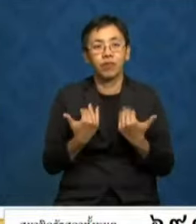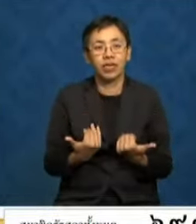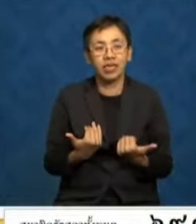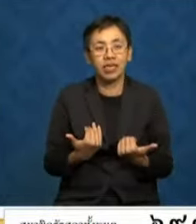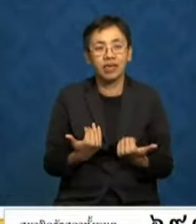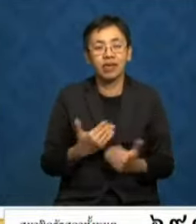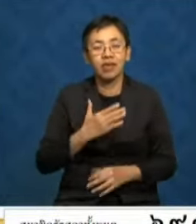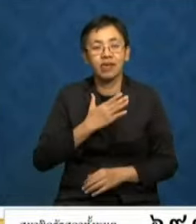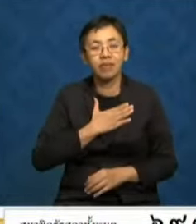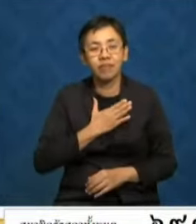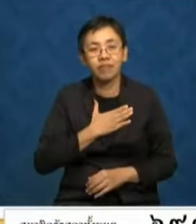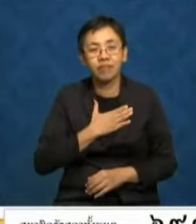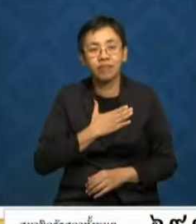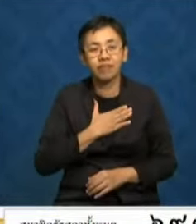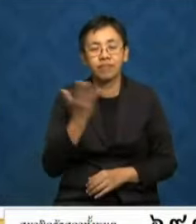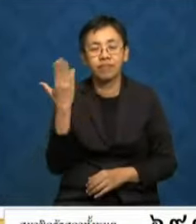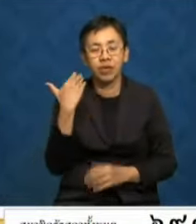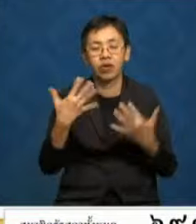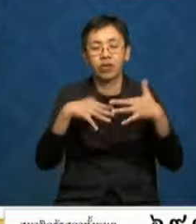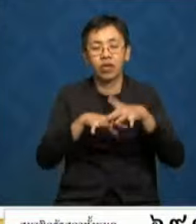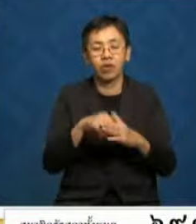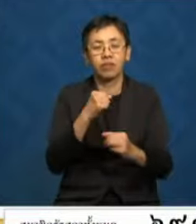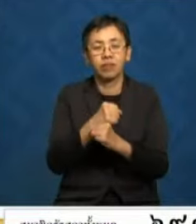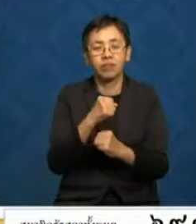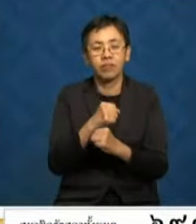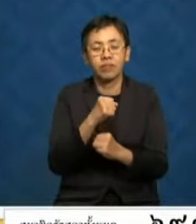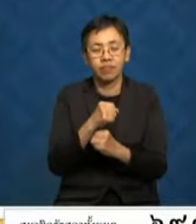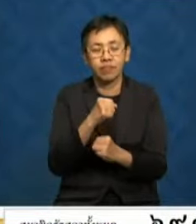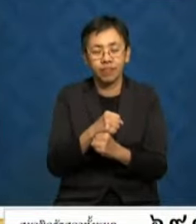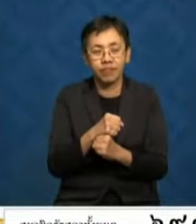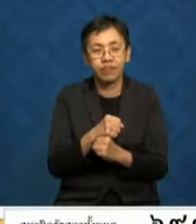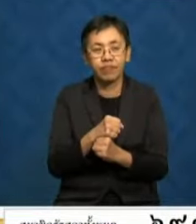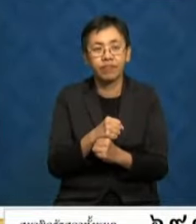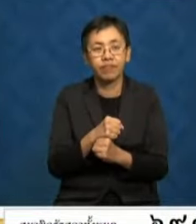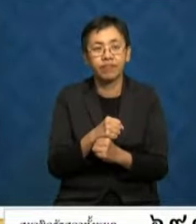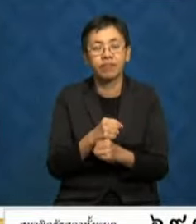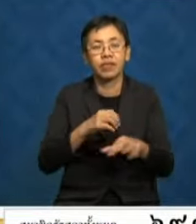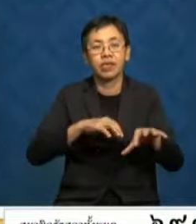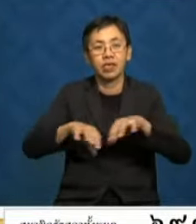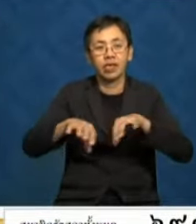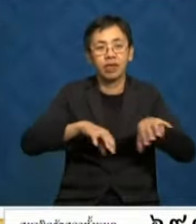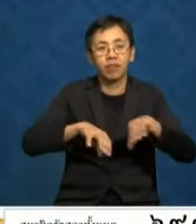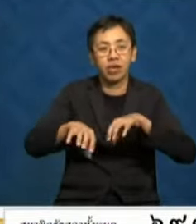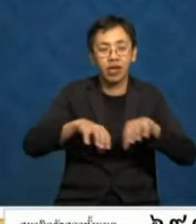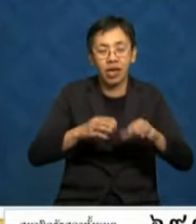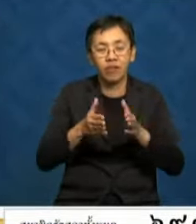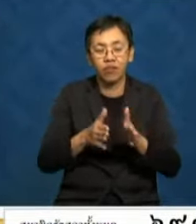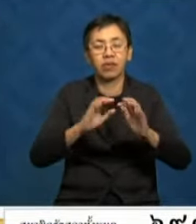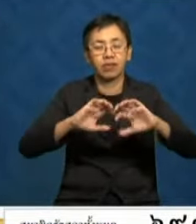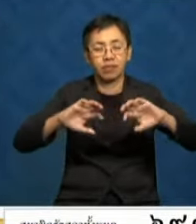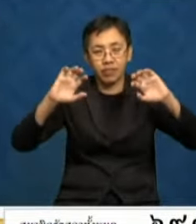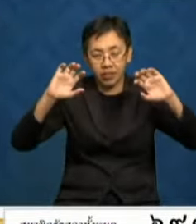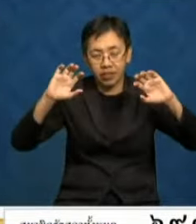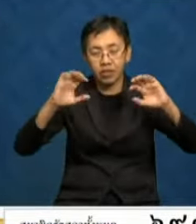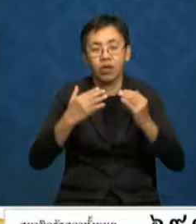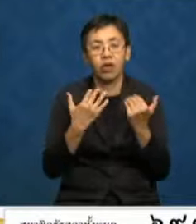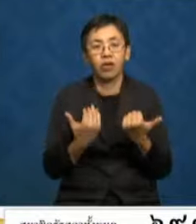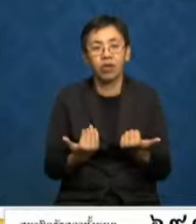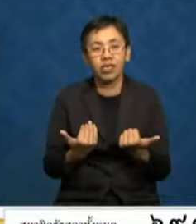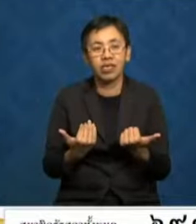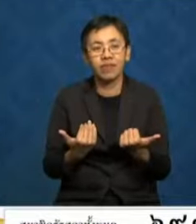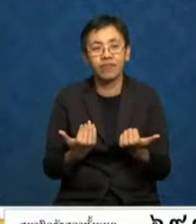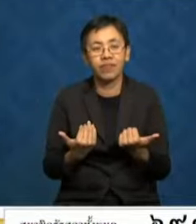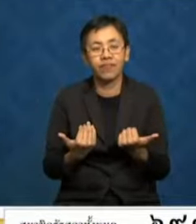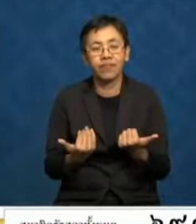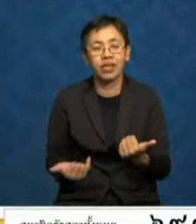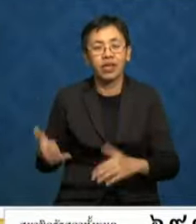ากที่ได้มีโอกาสได้เคยร่วมงานอยู่ในส่วนของการที่มีการบริหารฝ่ายรัฐบาลณวันนี้มีโอกาสได้